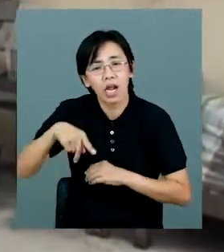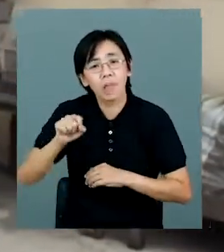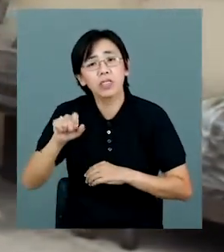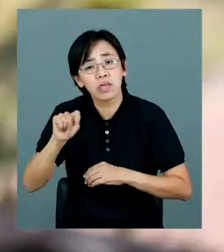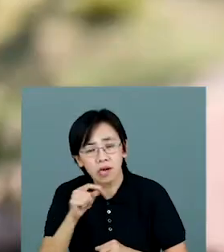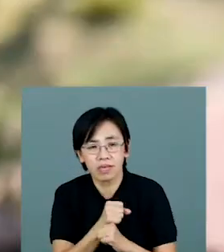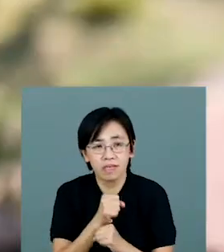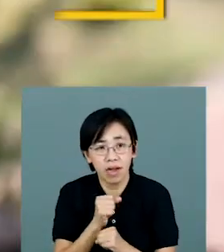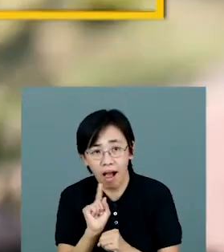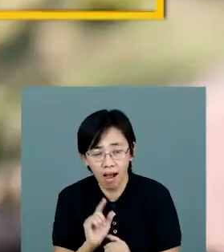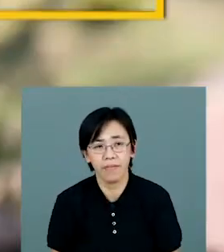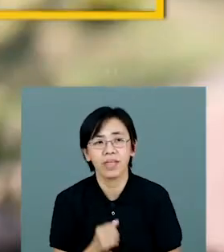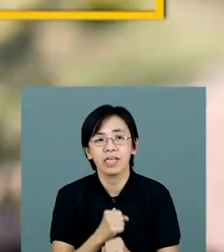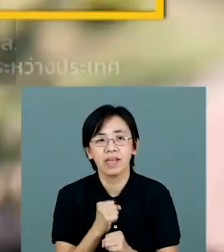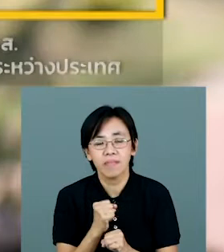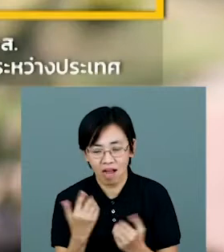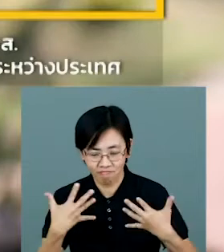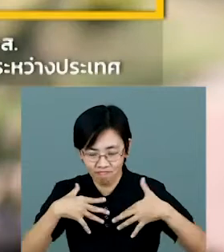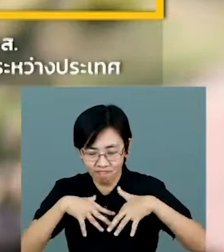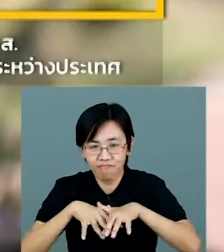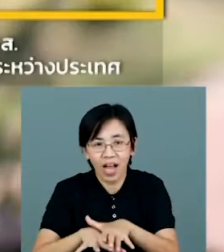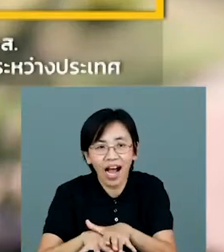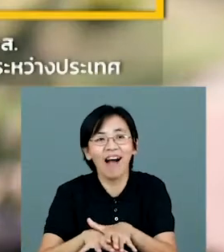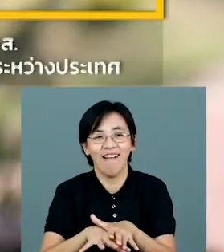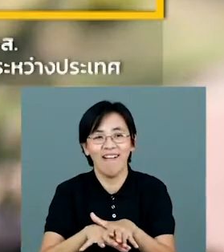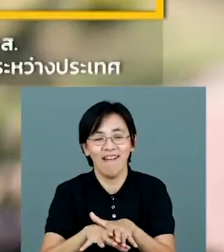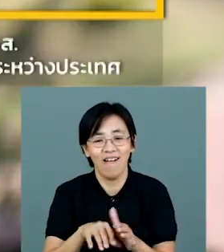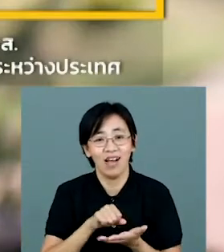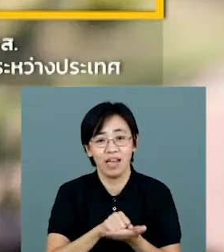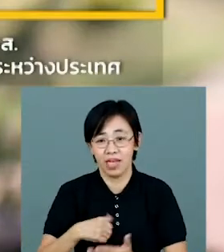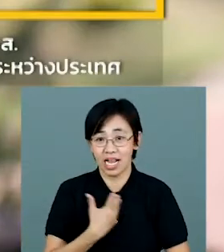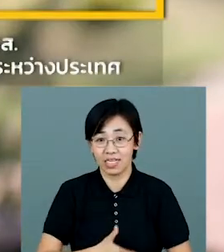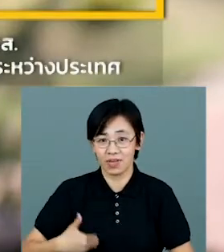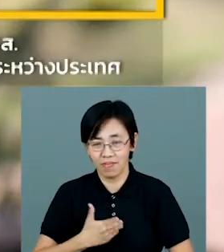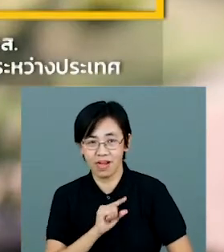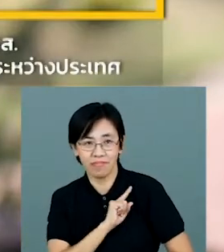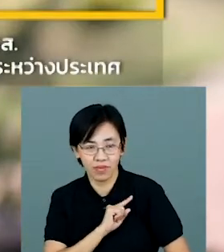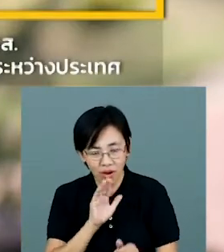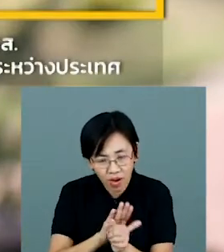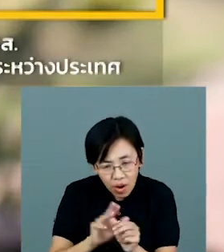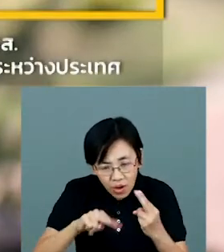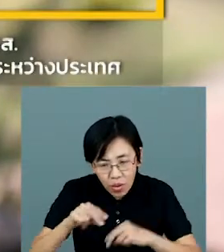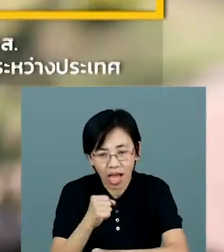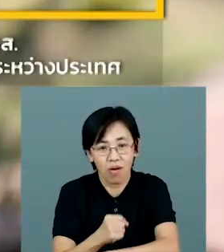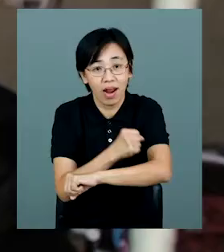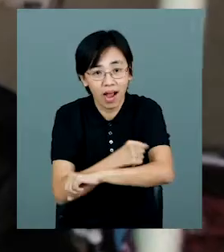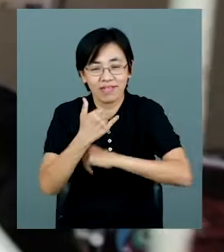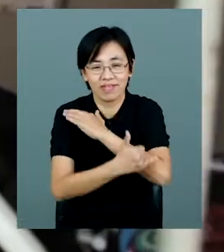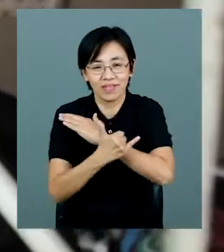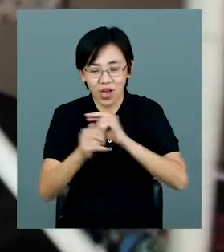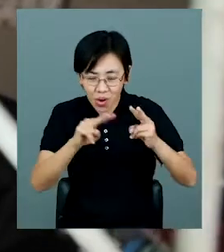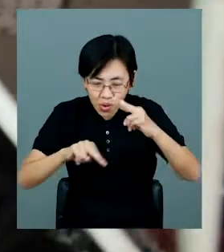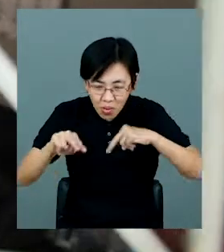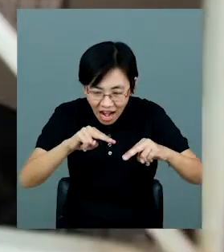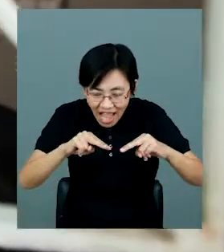2กลุ่มนี้ก็จะเป็นเหมือนตัวกลไกหรือตัวเชื่อมโยงสำคัญในการให้บริการสุขภาพกลุ่มแรงงานข้ามชาติได้ดีขึ้น